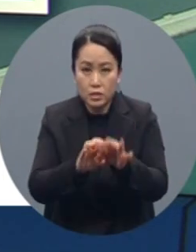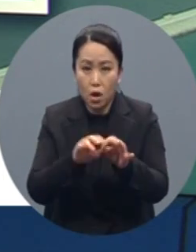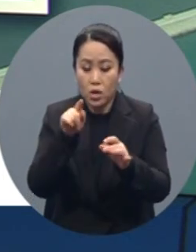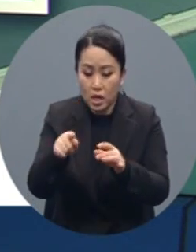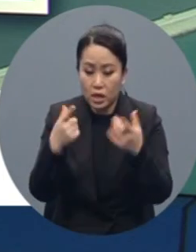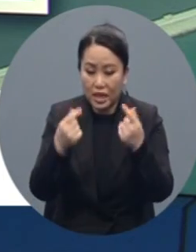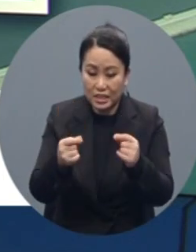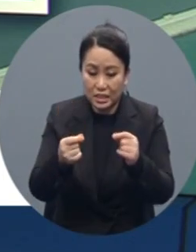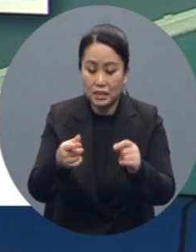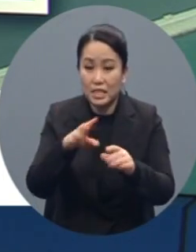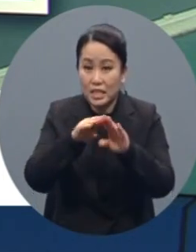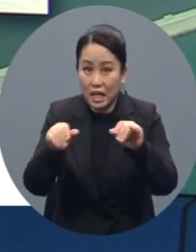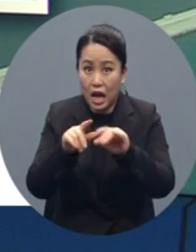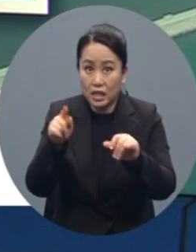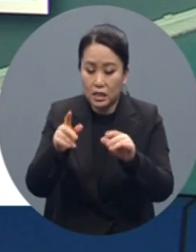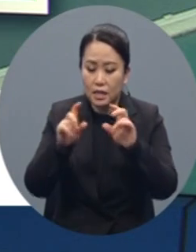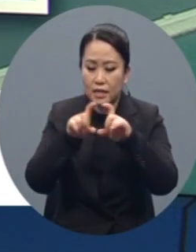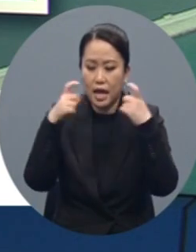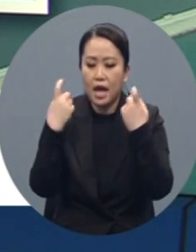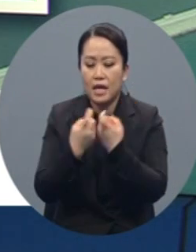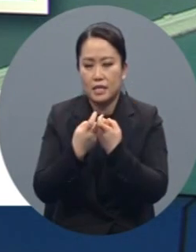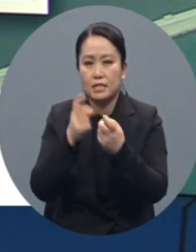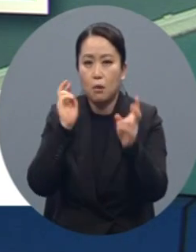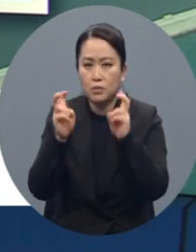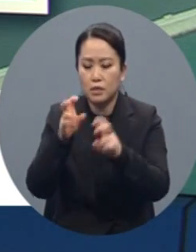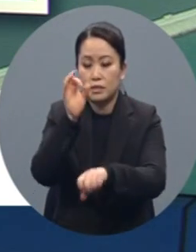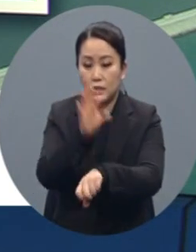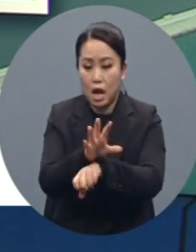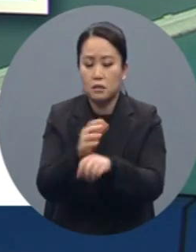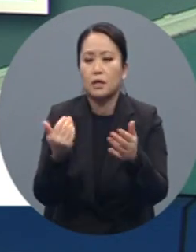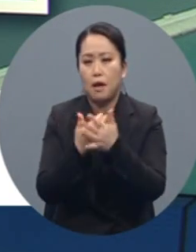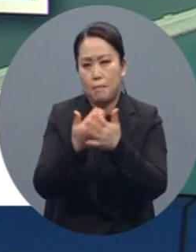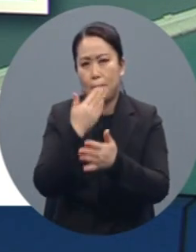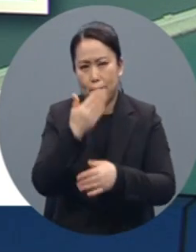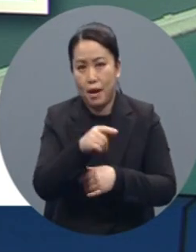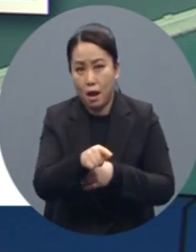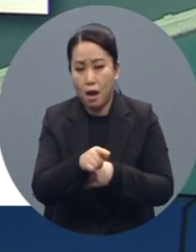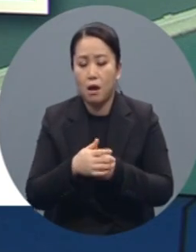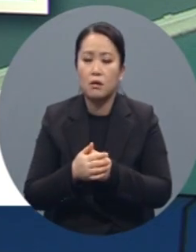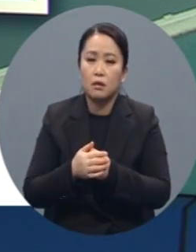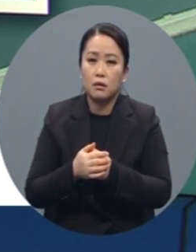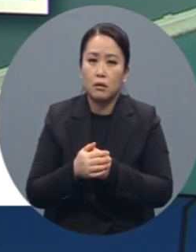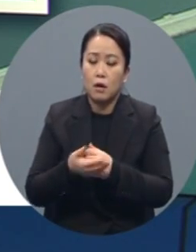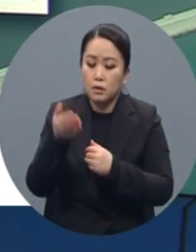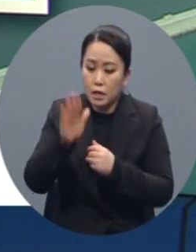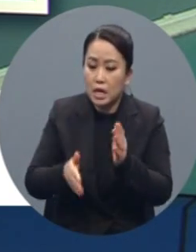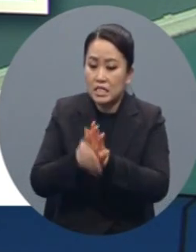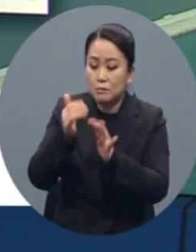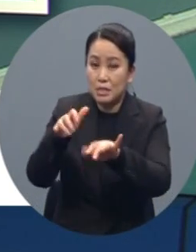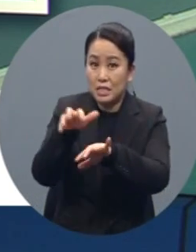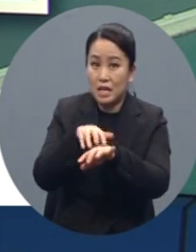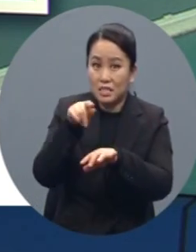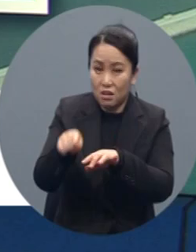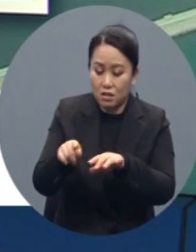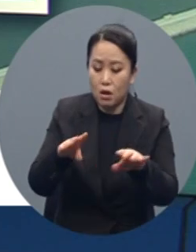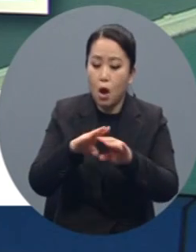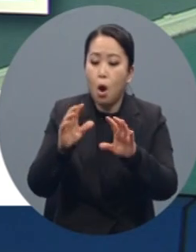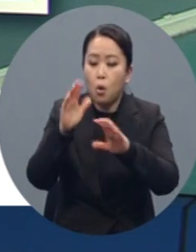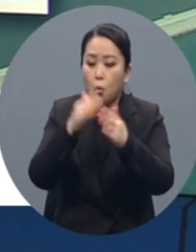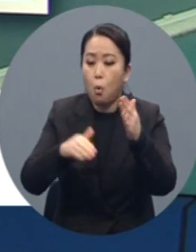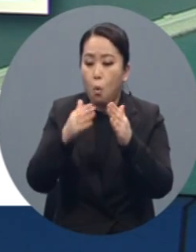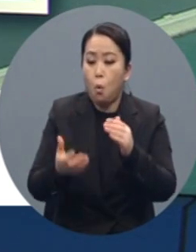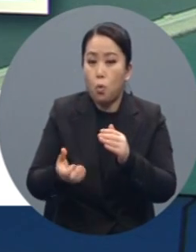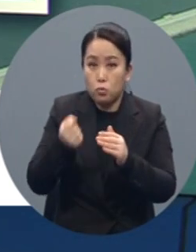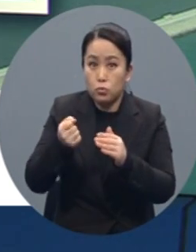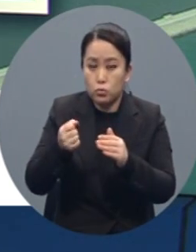업자들이 사들여 개발할 수 있는 길이 열렸습니다 예 시민단체가 공유수면 매립 부지에 난개발이 막아달라